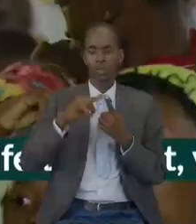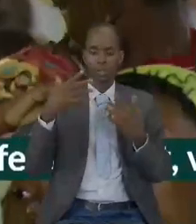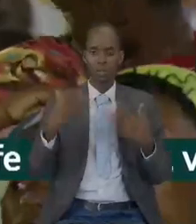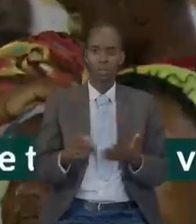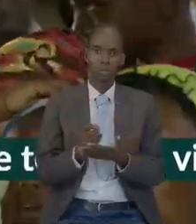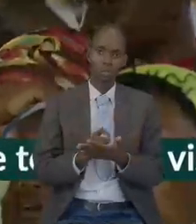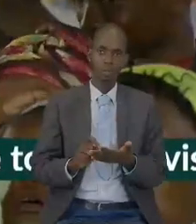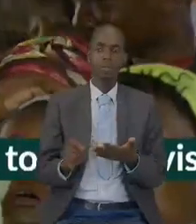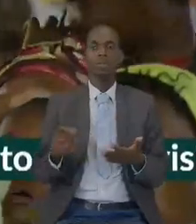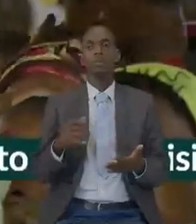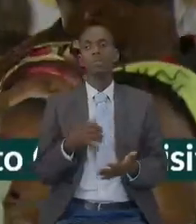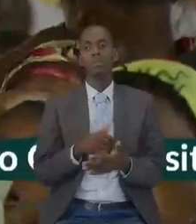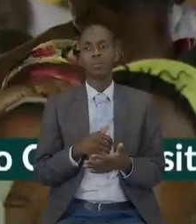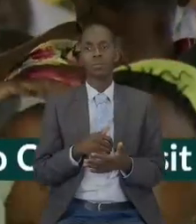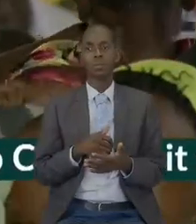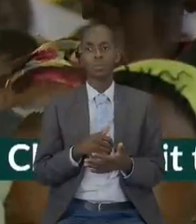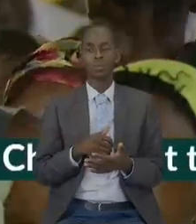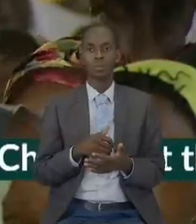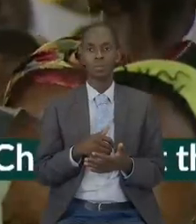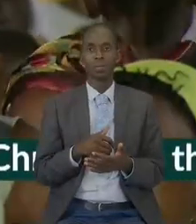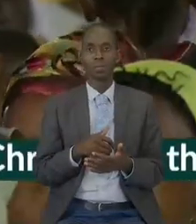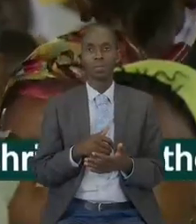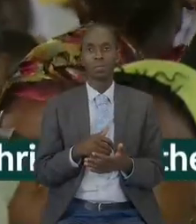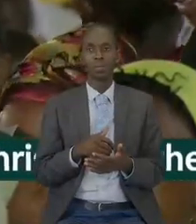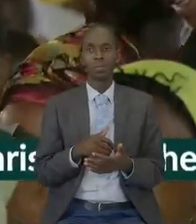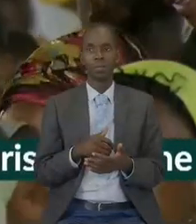Aidez-les à remplir le formulaire.